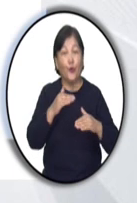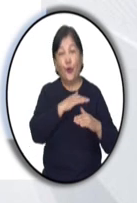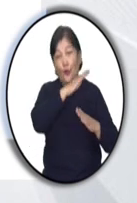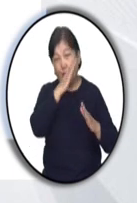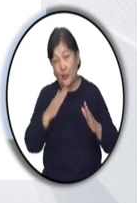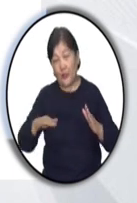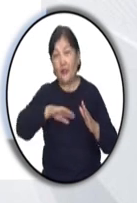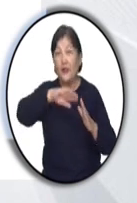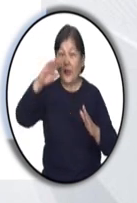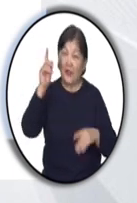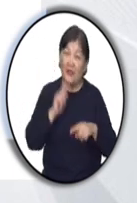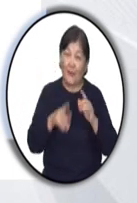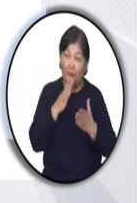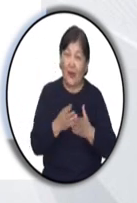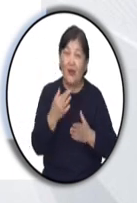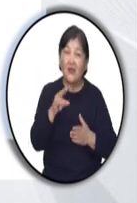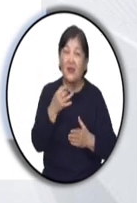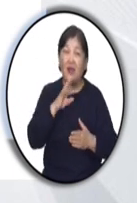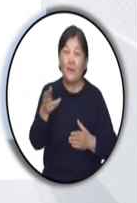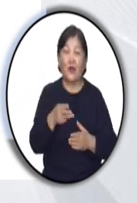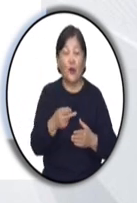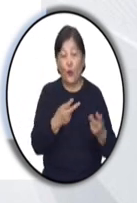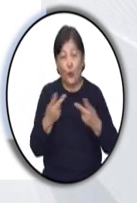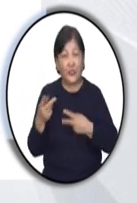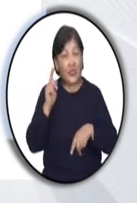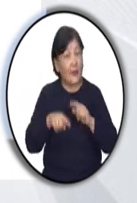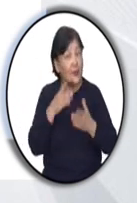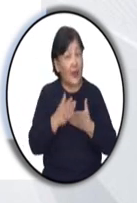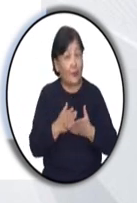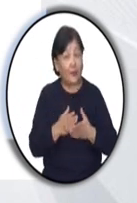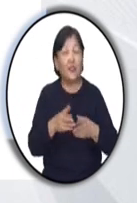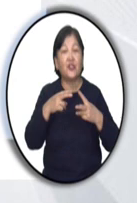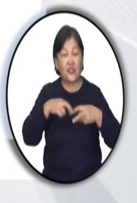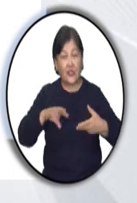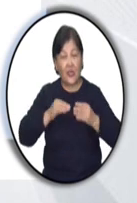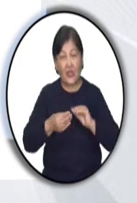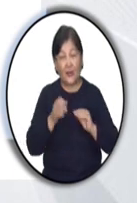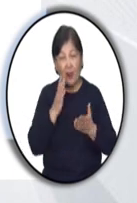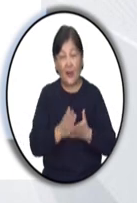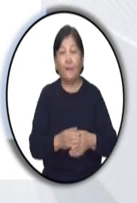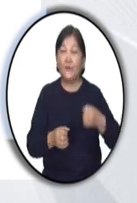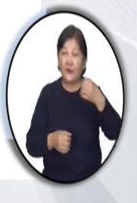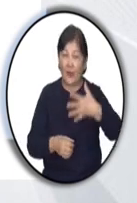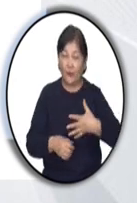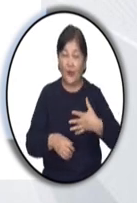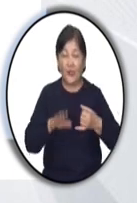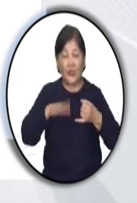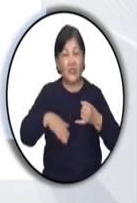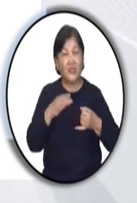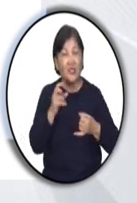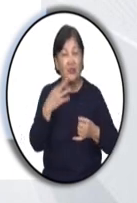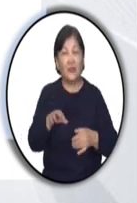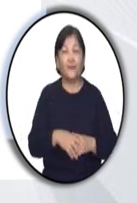байна? Энэ хувьсагчийн тархалт хазаалт нь ямар байна? Энэ динамик өөрчлөлтүүд нь ямар байна вэ гэх мэтэр энэ шинжилгээнүүдэд